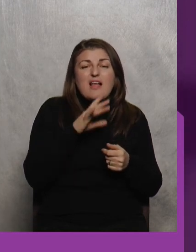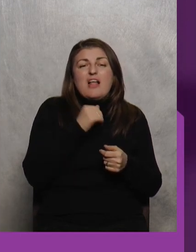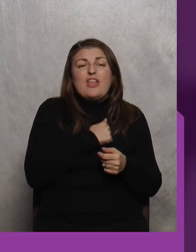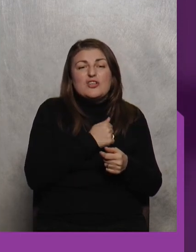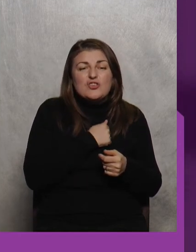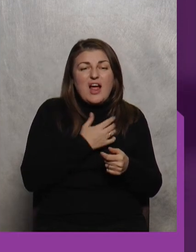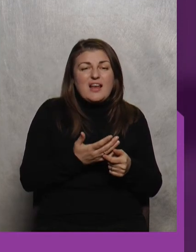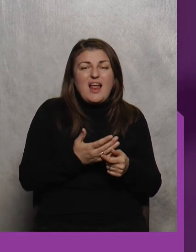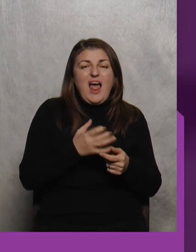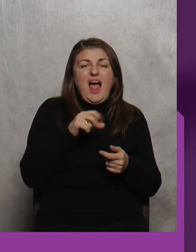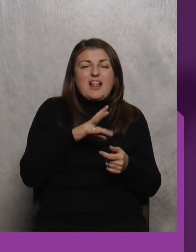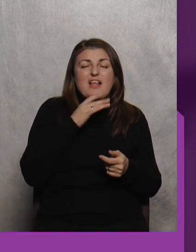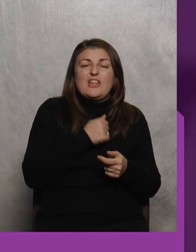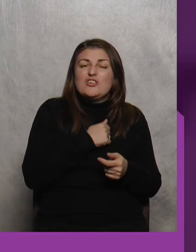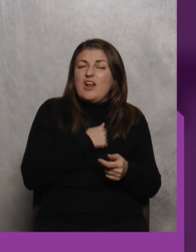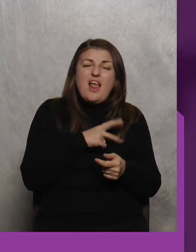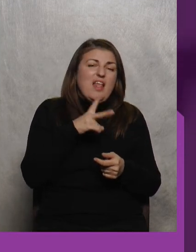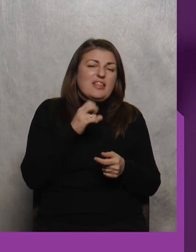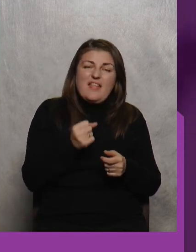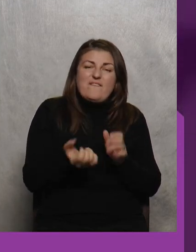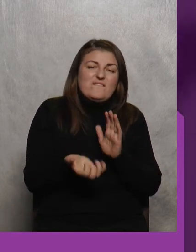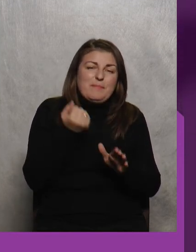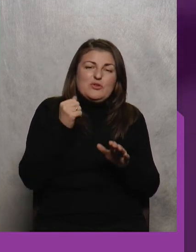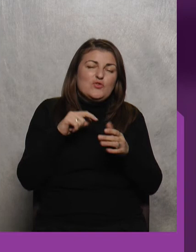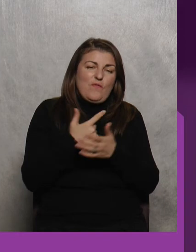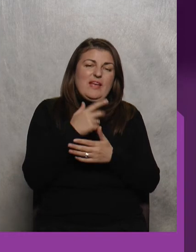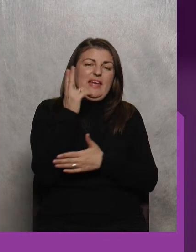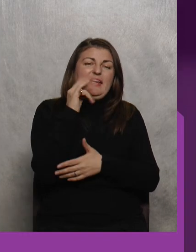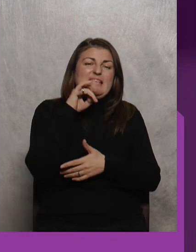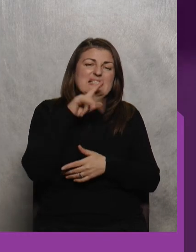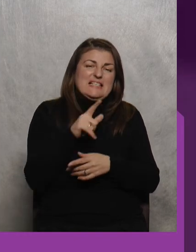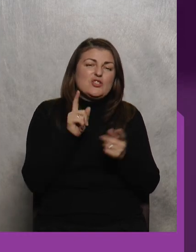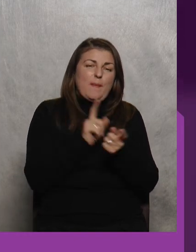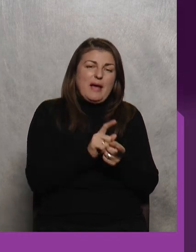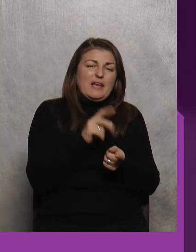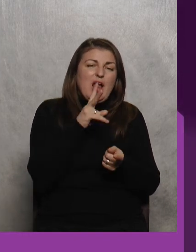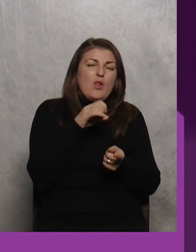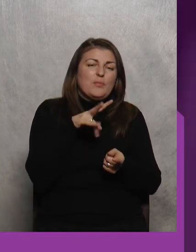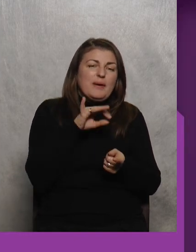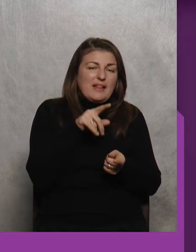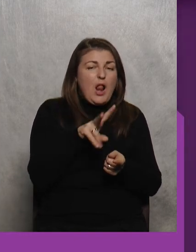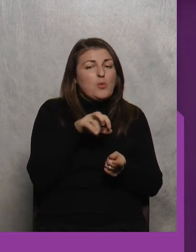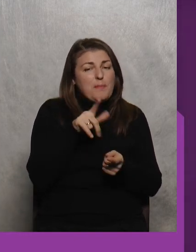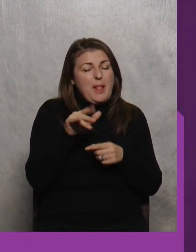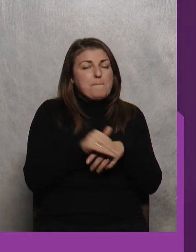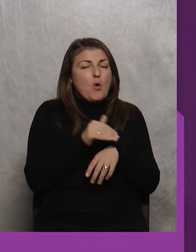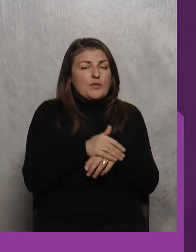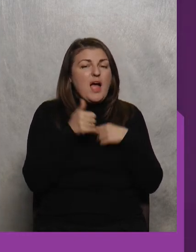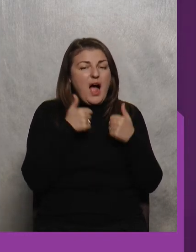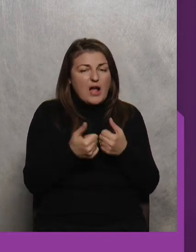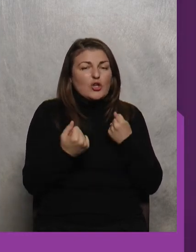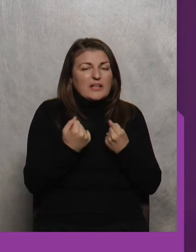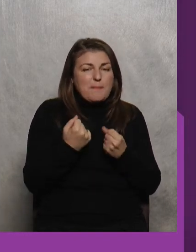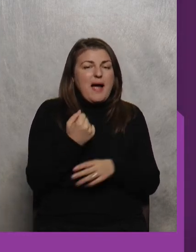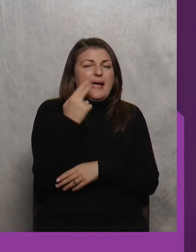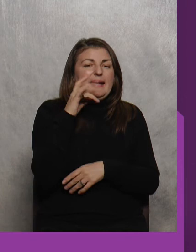жаль, не вибила знову кість суперника Людмили. Людмила молодець, гарно тримає